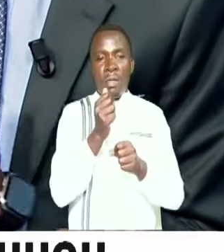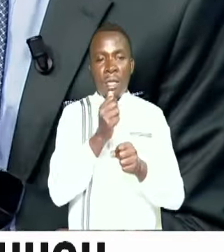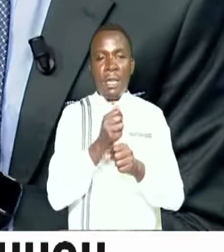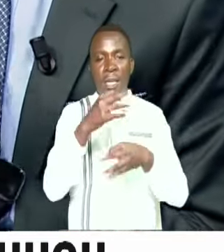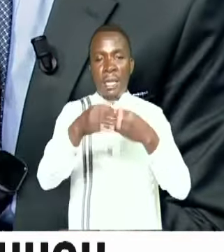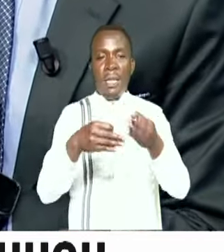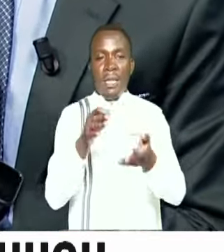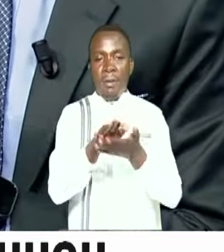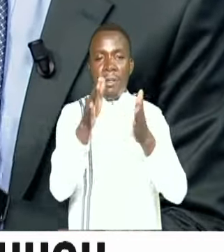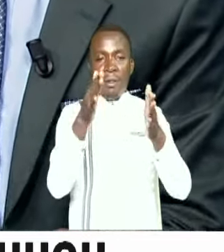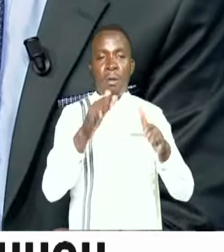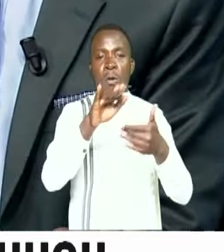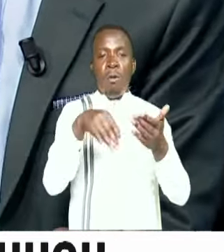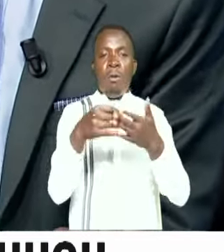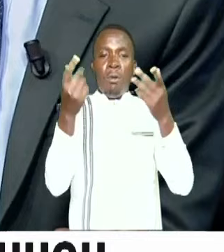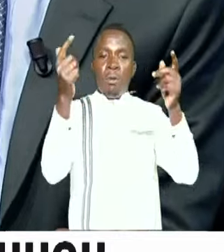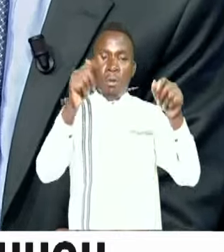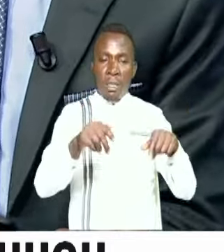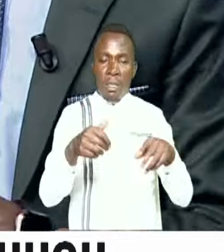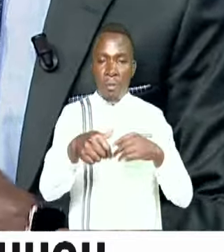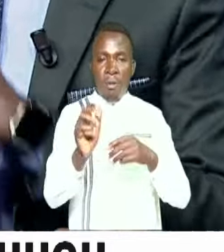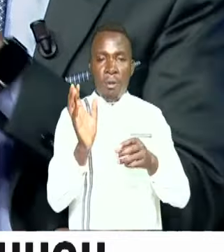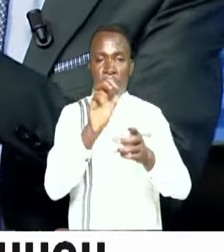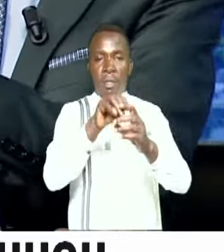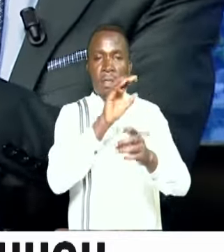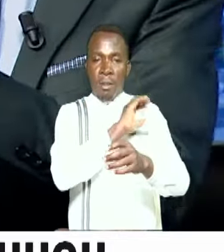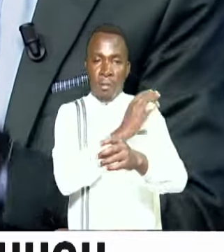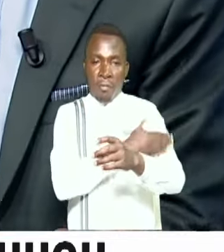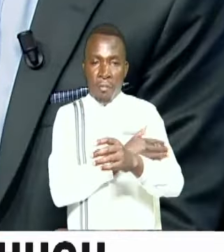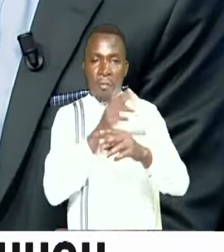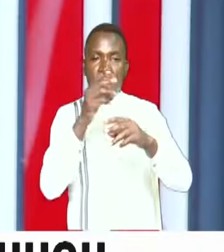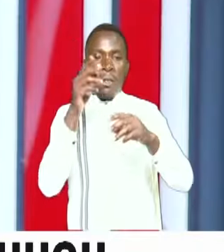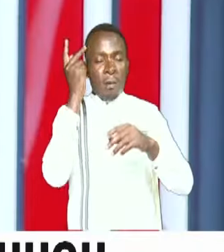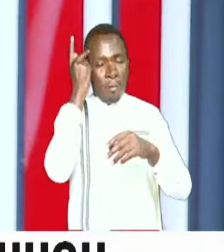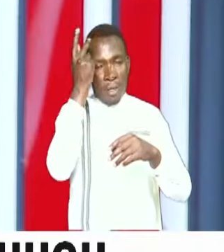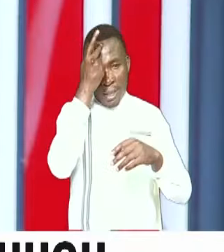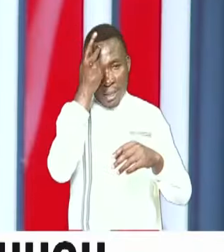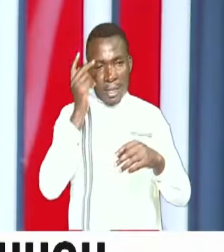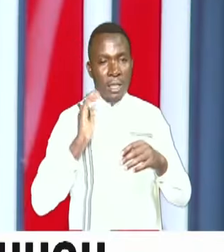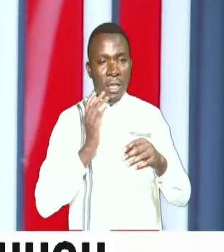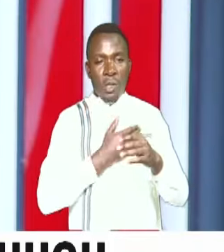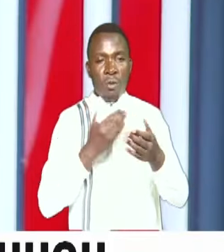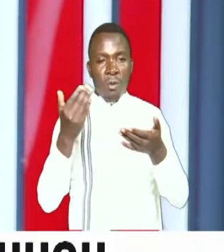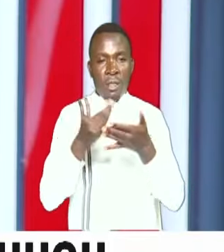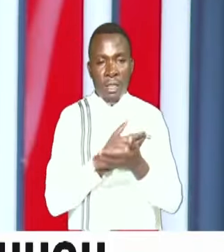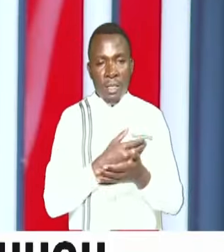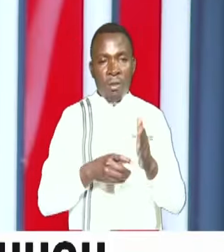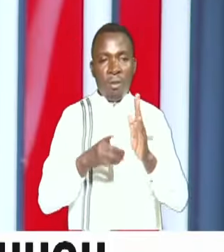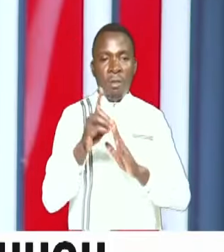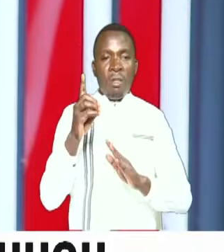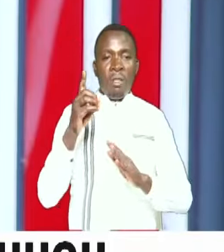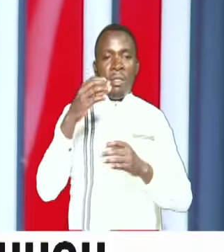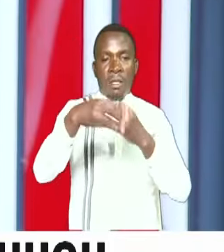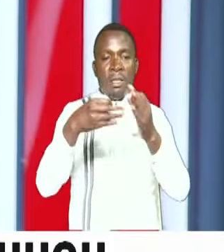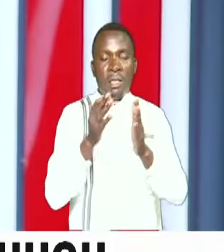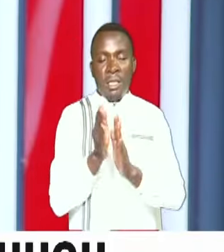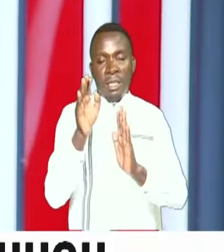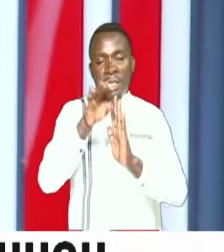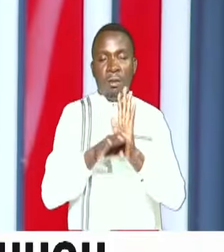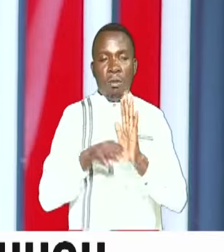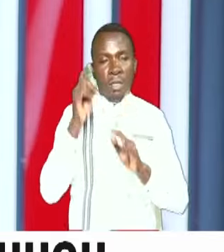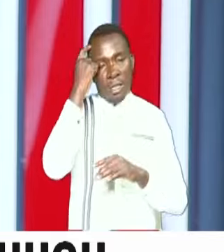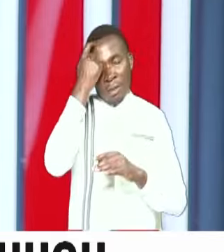baza. Ibyo rero byahawe imbaraga cyane yaba muri politike yacu nshyashya yo guteza imbere inganda ndetse no muri gahunda ya guverinoma